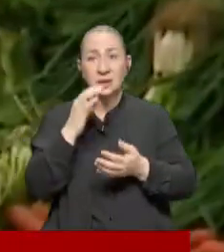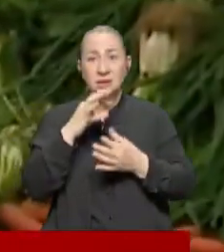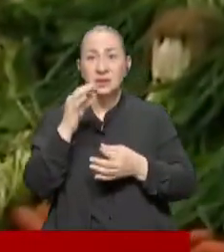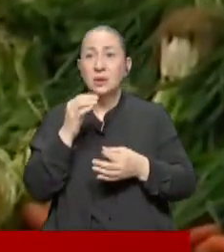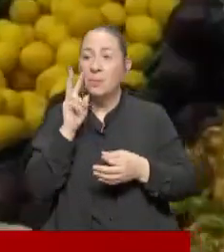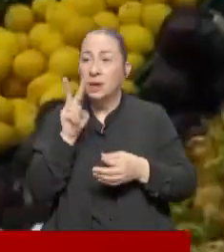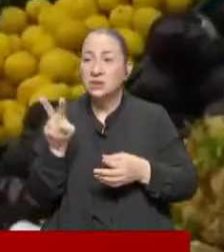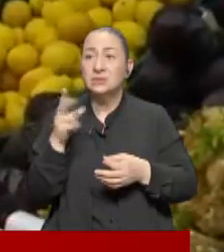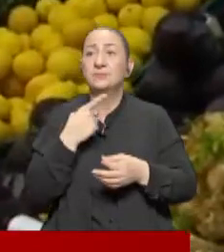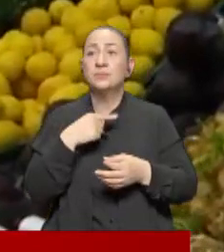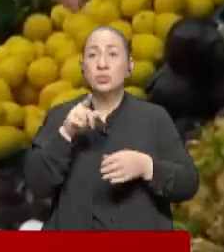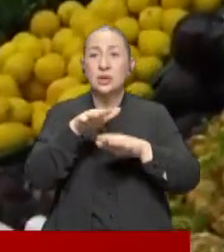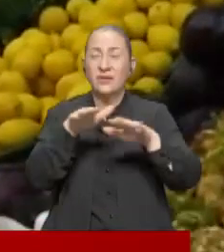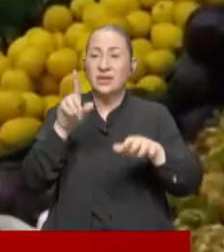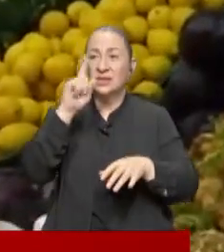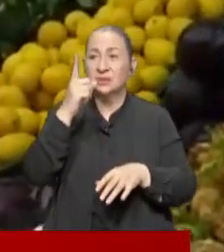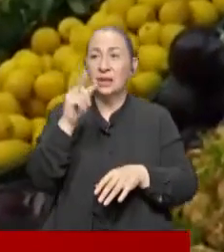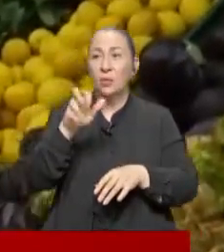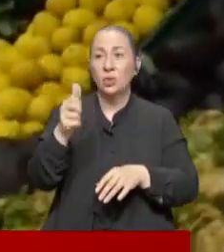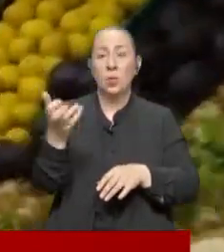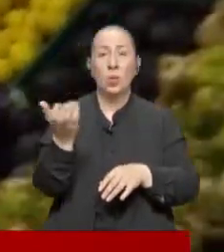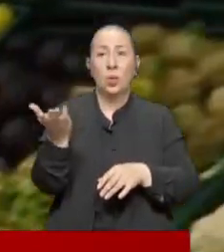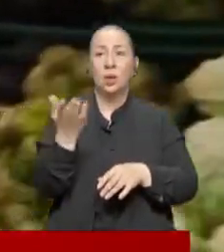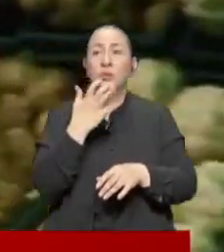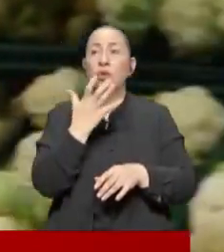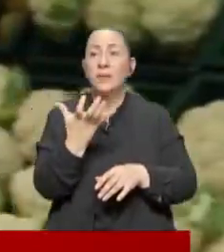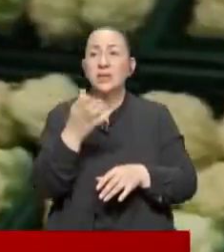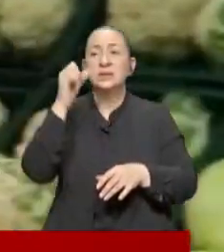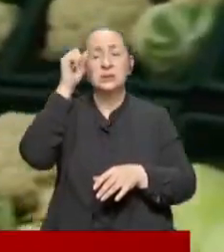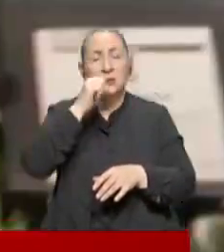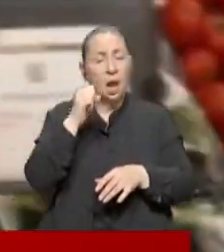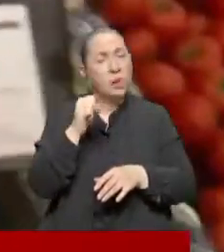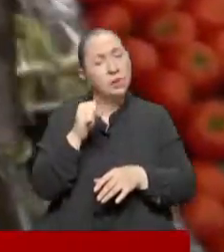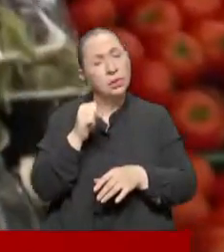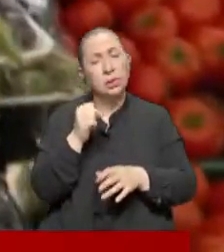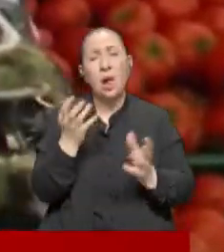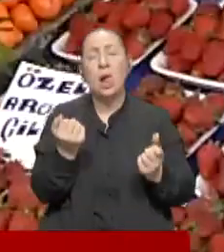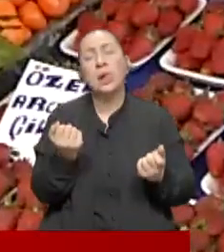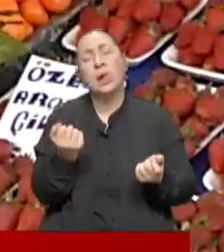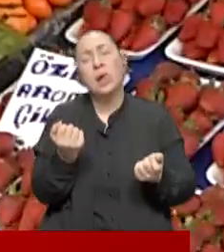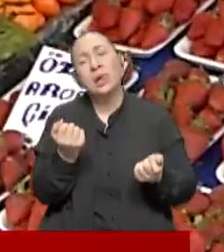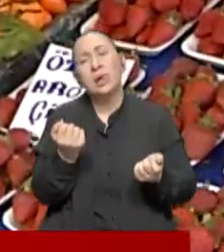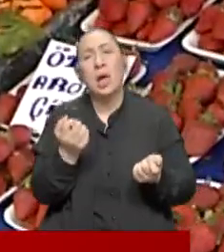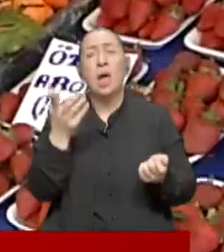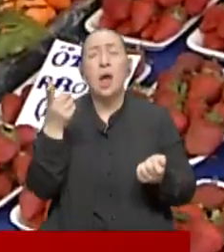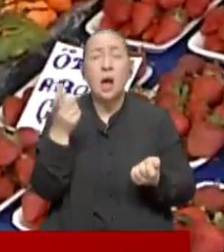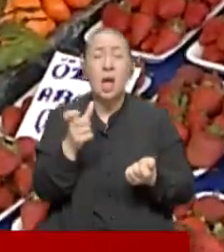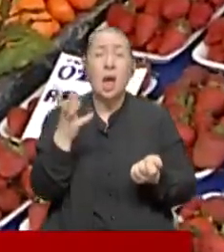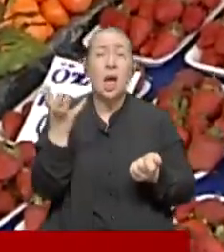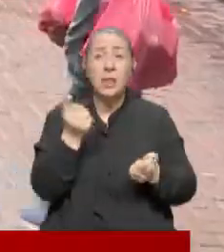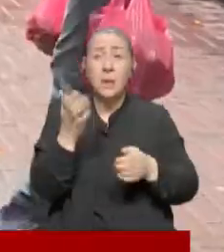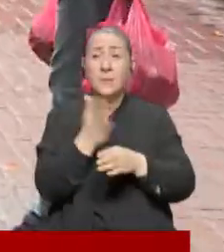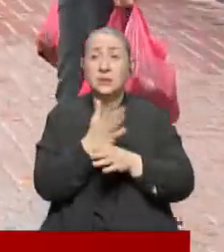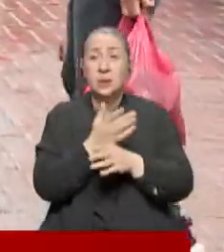bu da canı aile, çekiyor. Bu aile raftan sadece limon alabiliyor. Ne domates, ne salatalık, hiçbirini alamıyor. Her ay her alınan